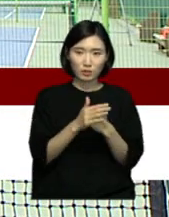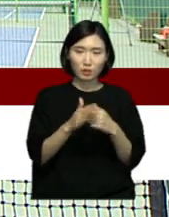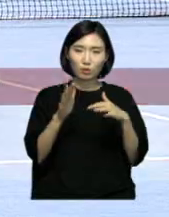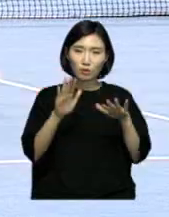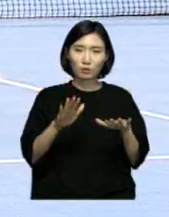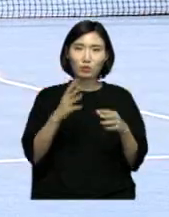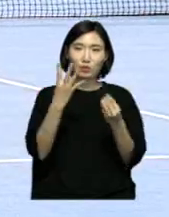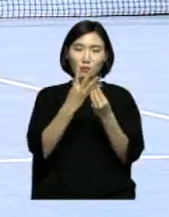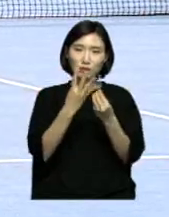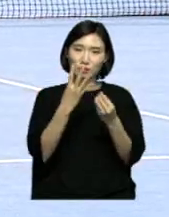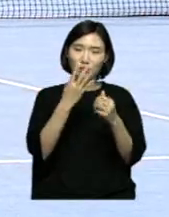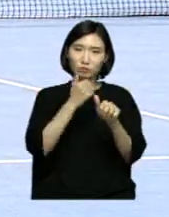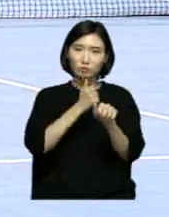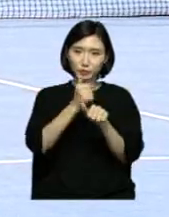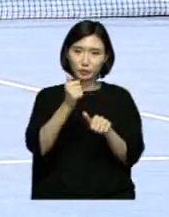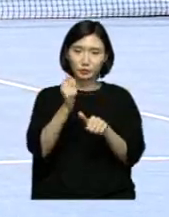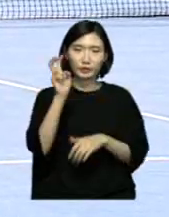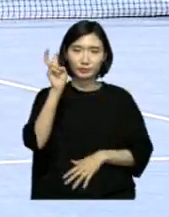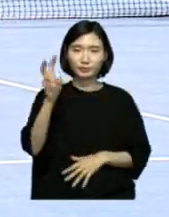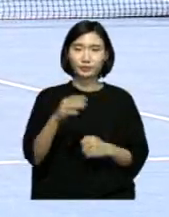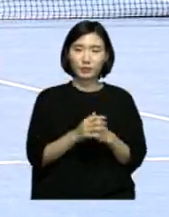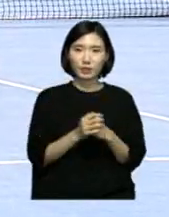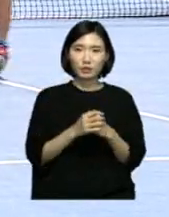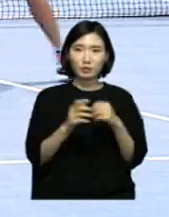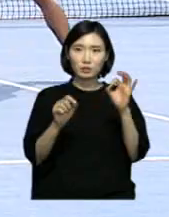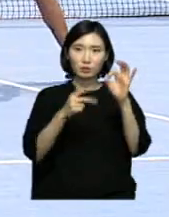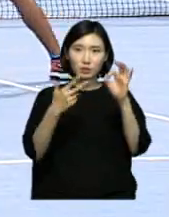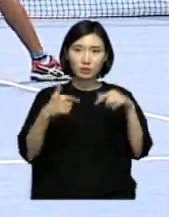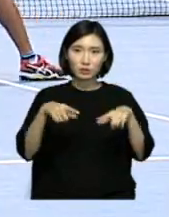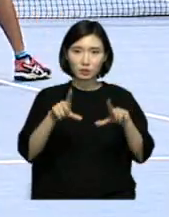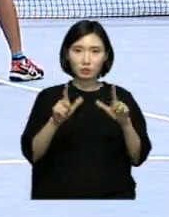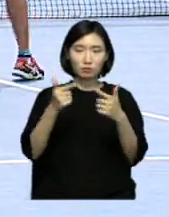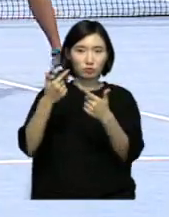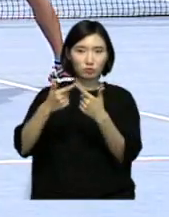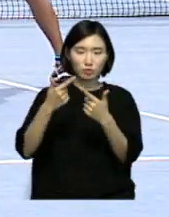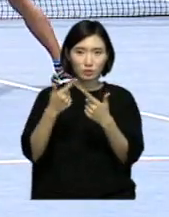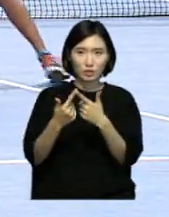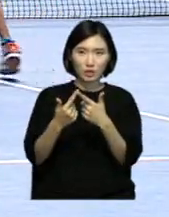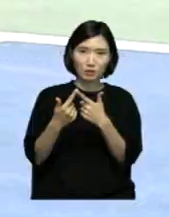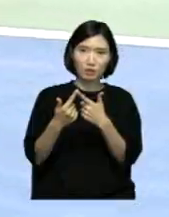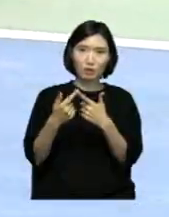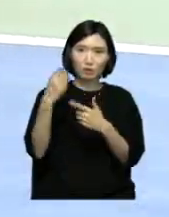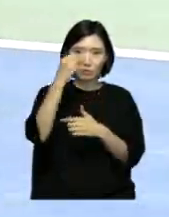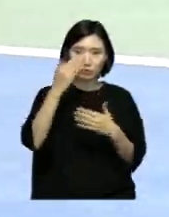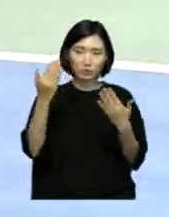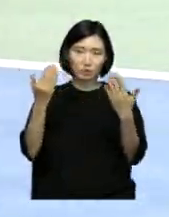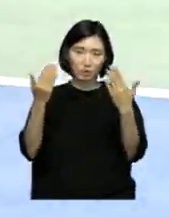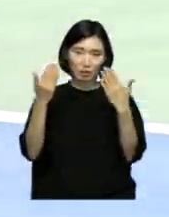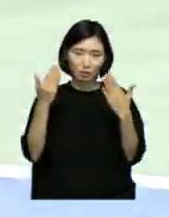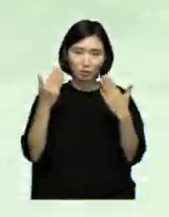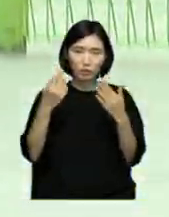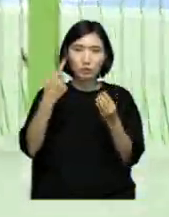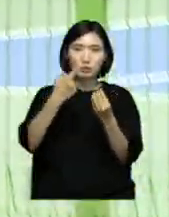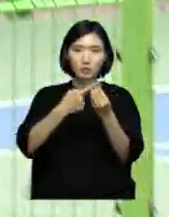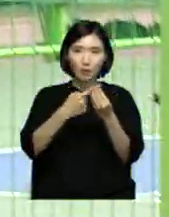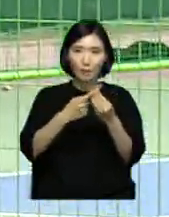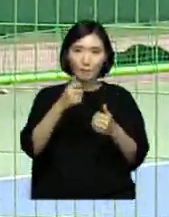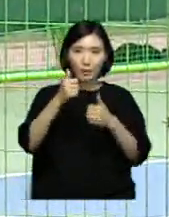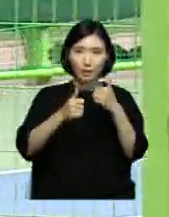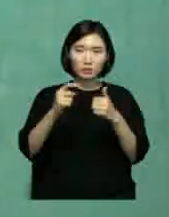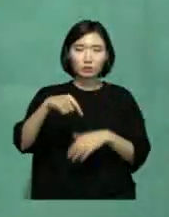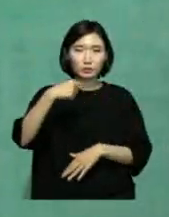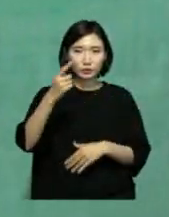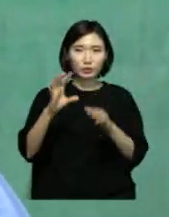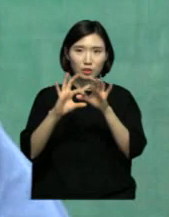것 같습니다. 마포고등학교는 10월 7일 부산 동래고등학교를 첫 상대합니다. 이후 4강까지는 무난하다는